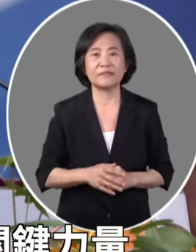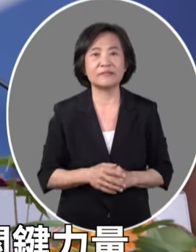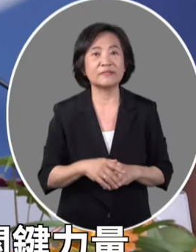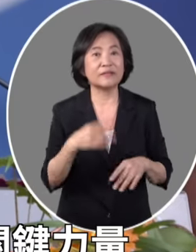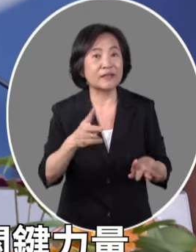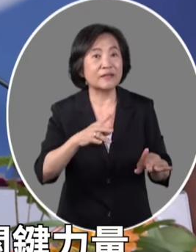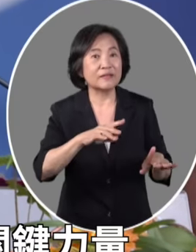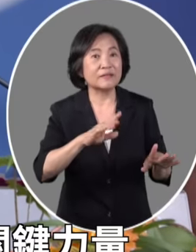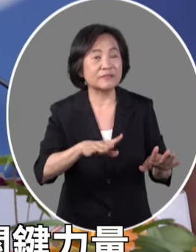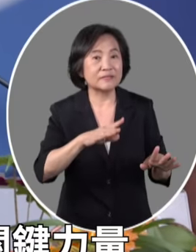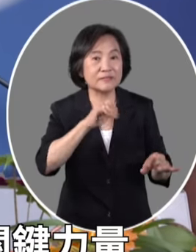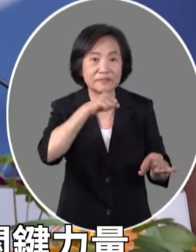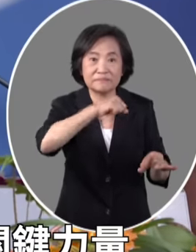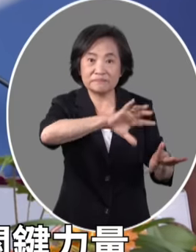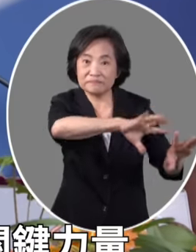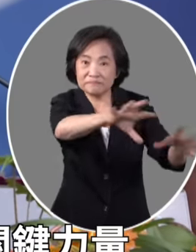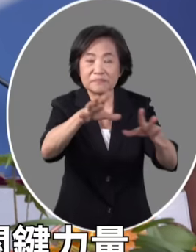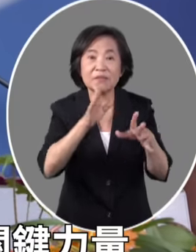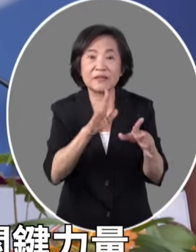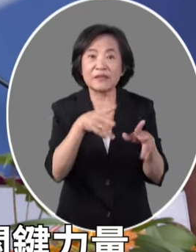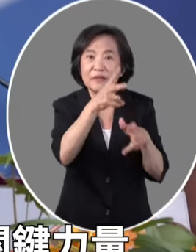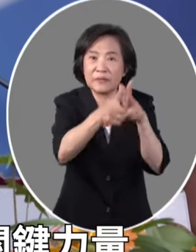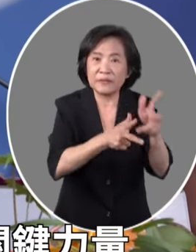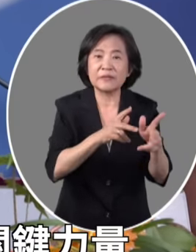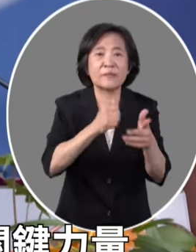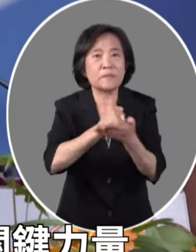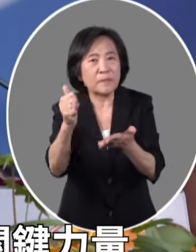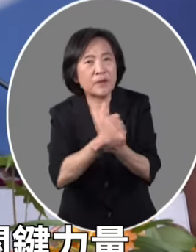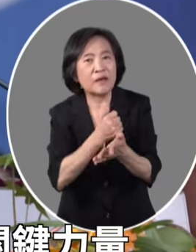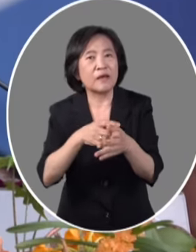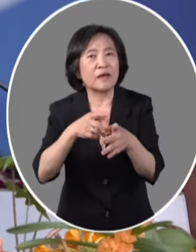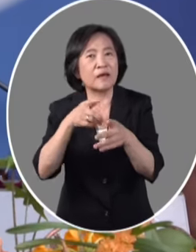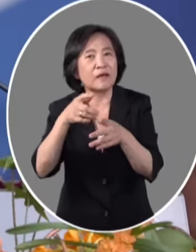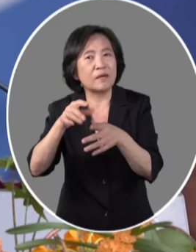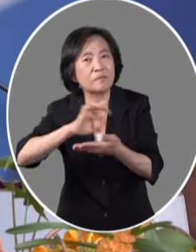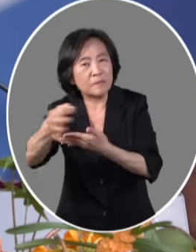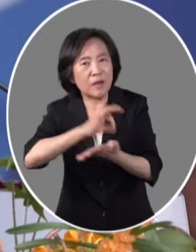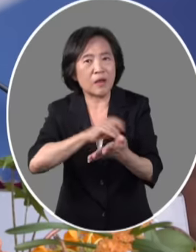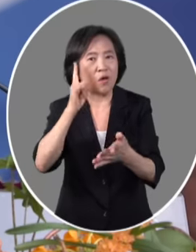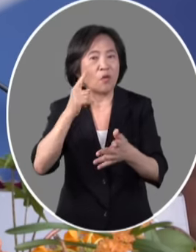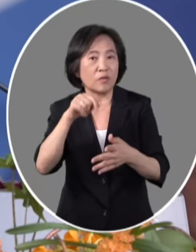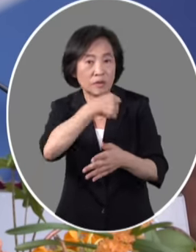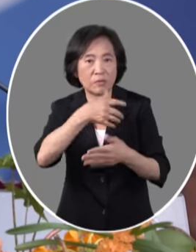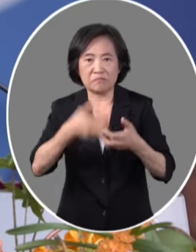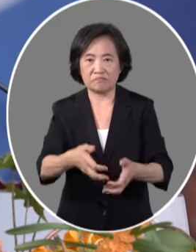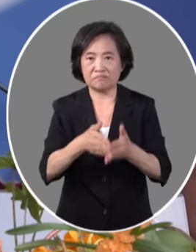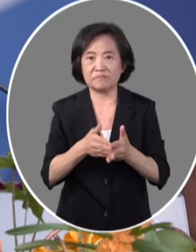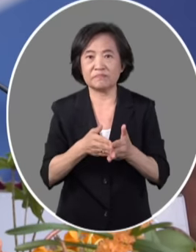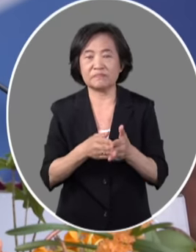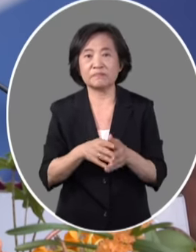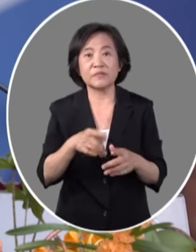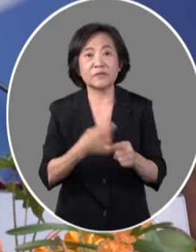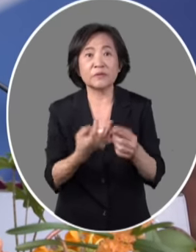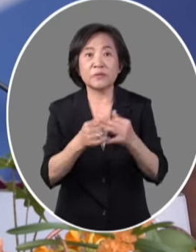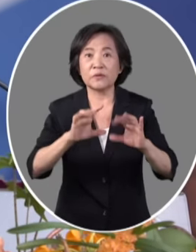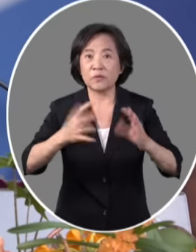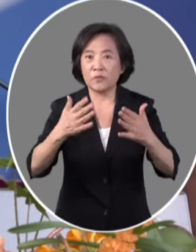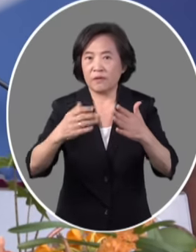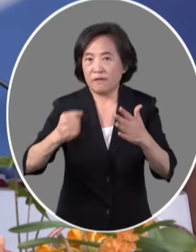成为驱动全球供应链重组的关键力量。中华民国的国力变强